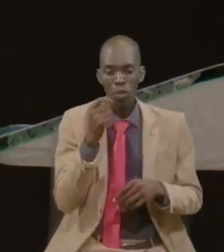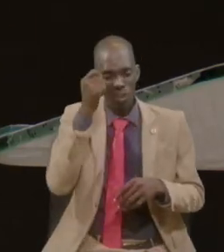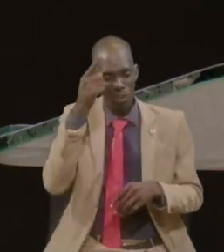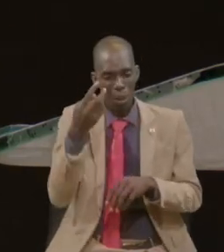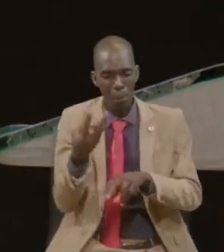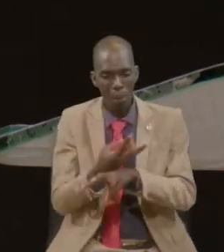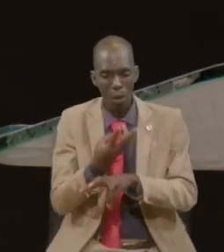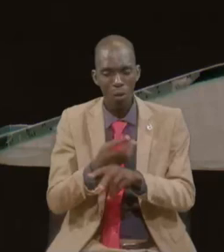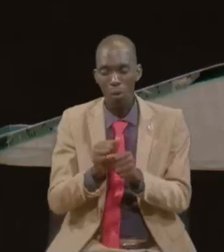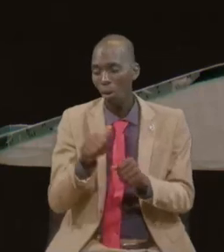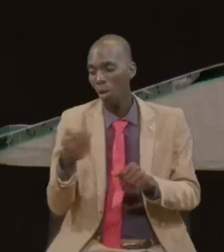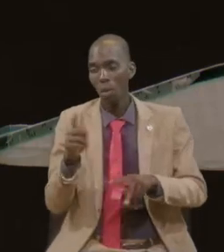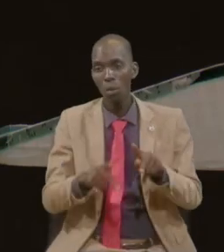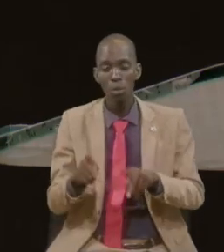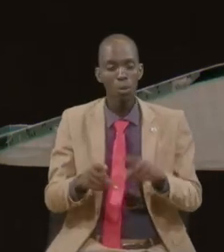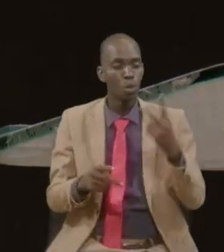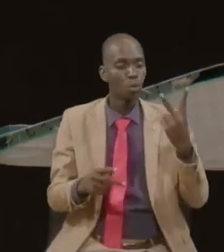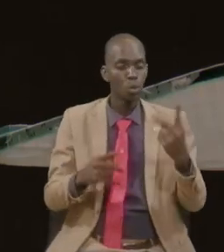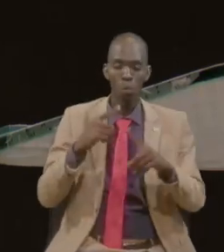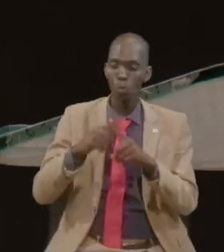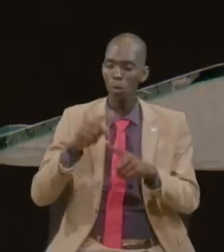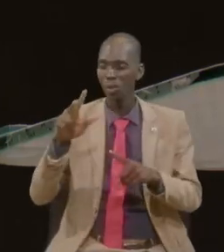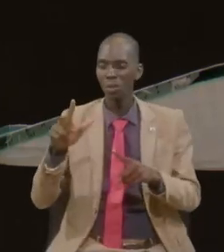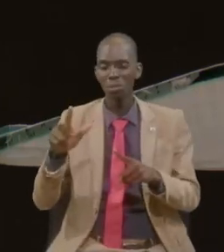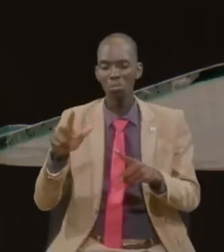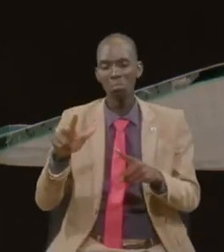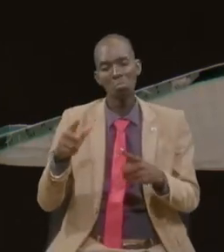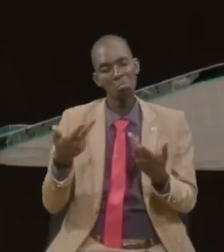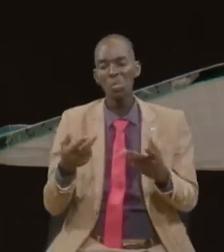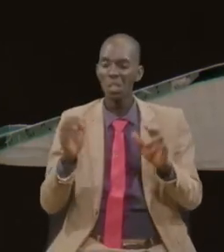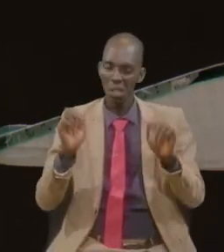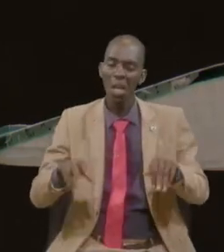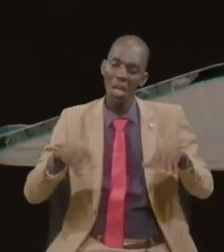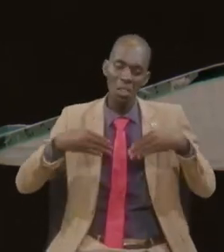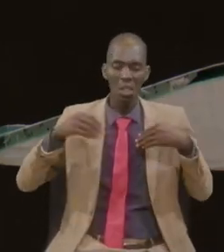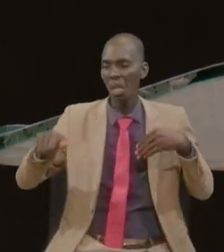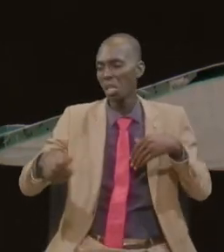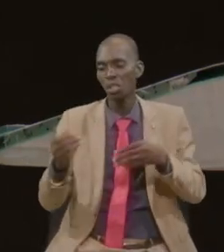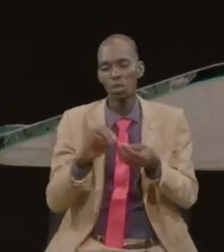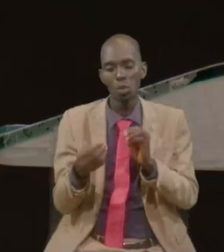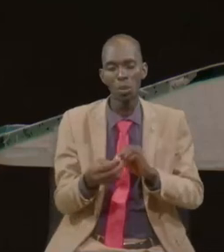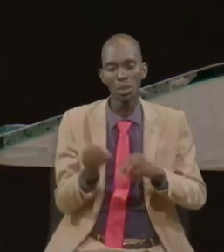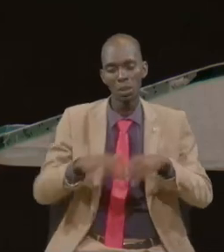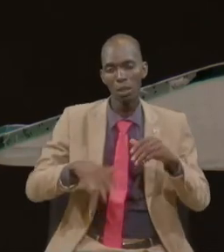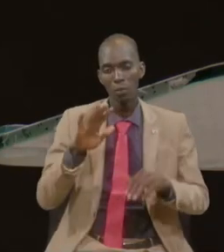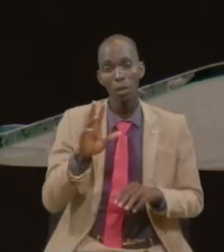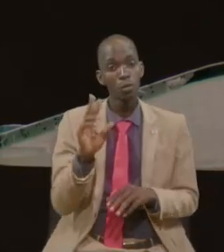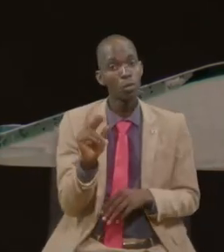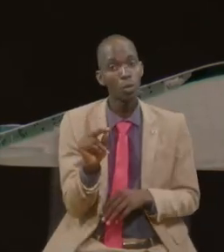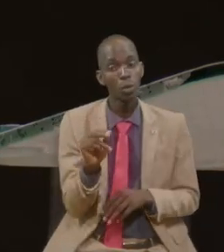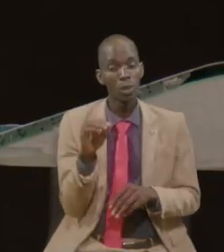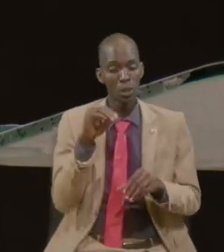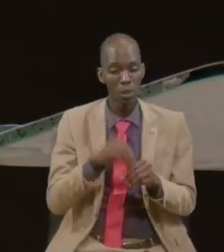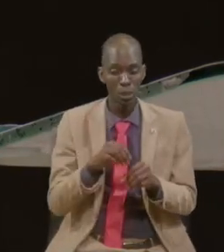il ne calcule pas tel que tout le monde calcule. Donc, 2 plus 3, et puis vous dites autre chose. Non.